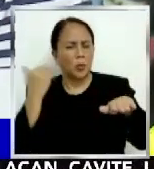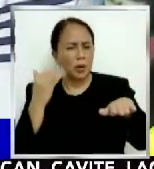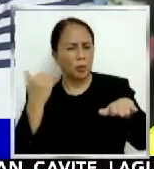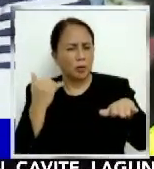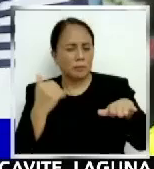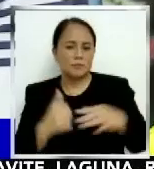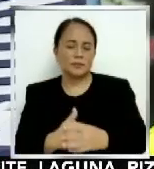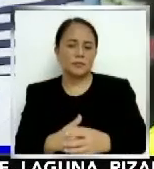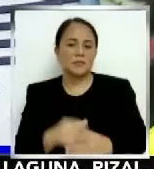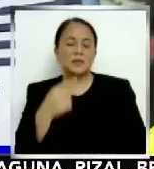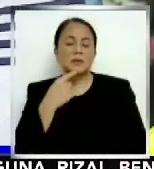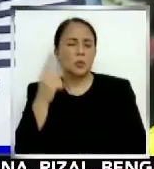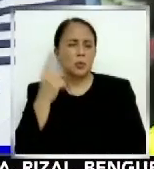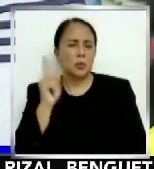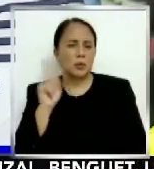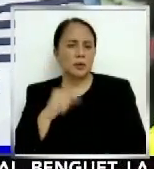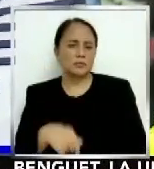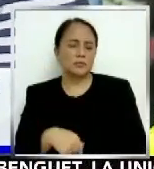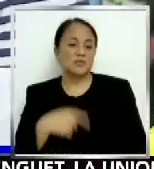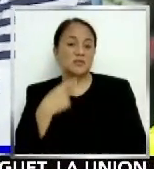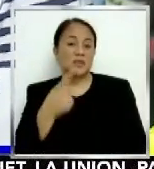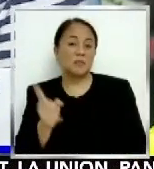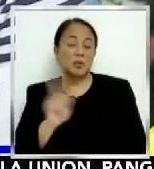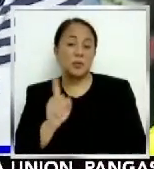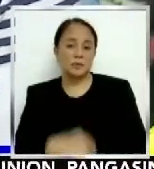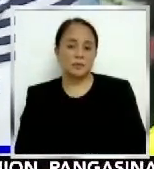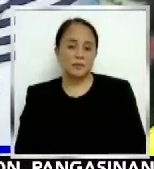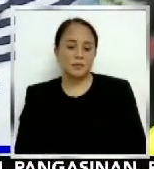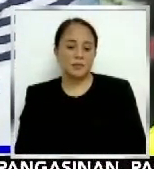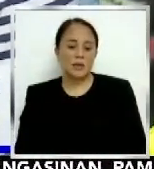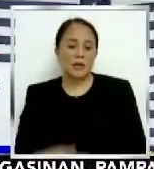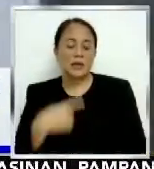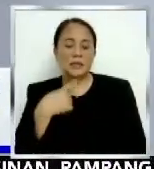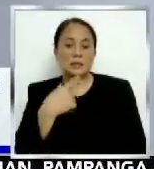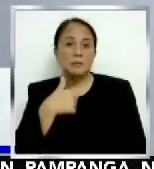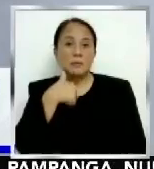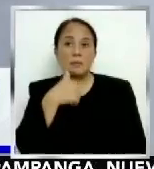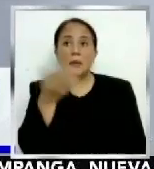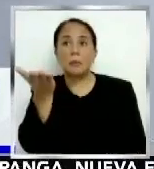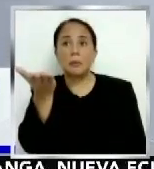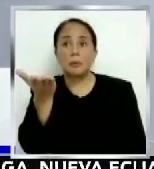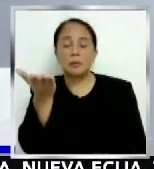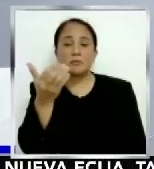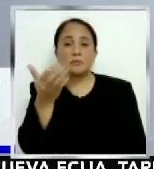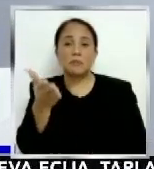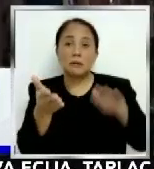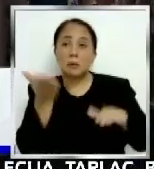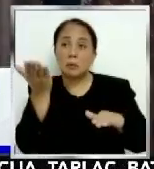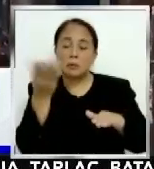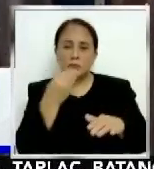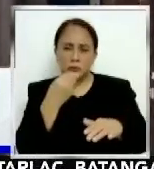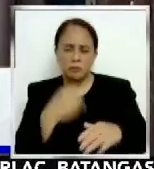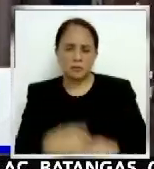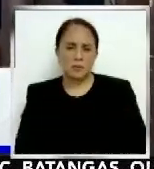Sabi ko anong dahilan. Ang una niya sinabi sa akin, nanghihingi po ng pagkain. Pero sa police station kanina, iba na